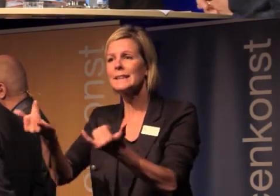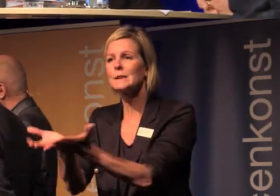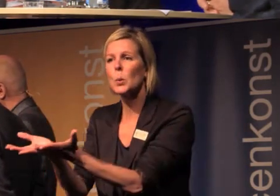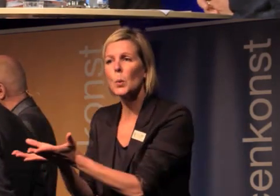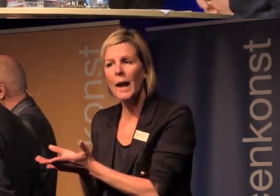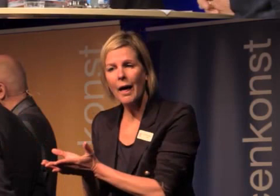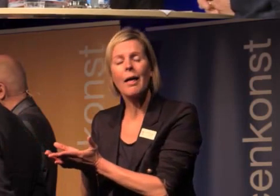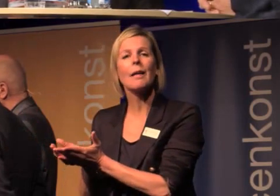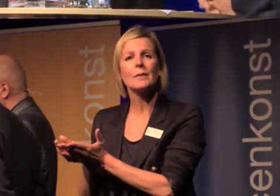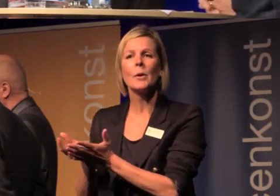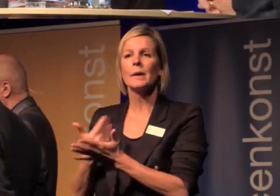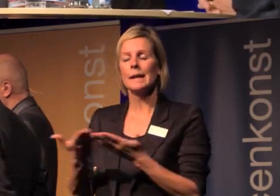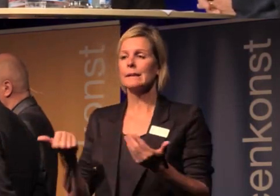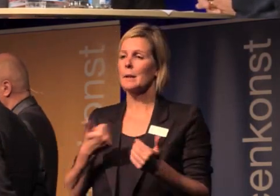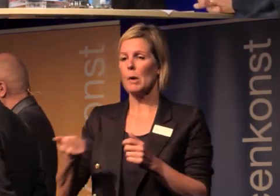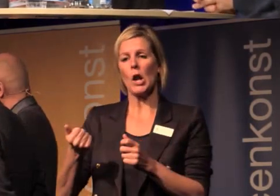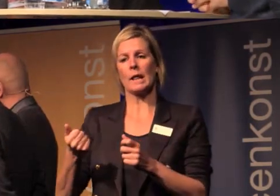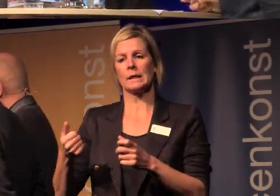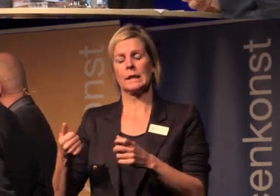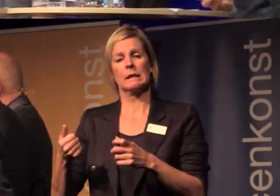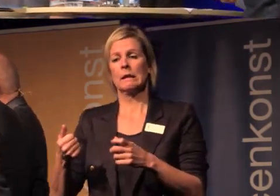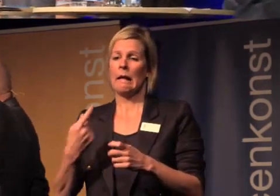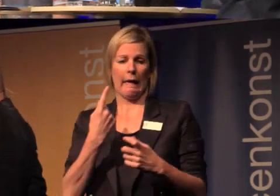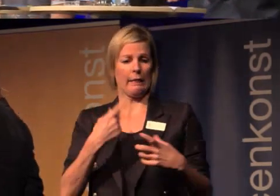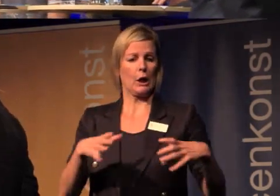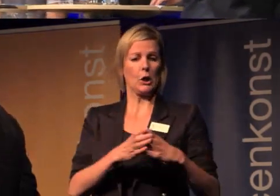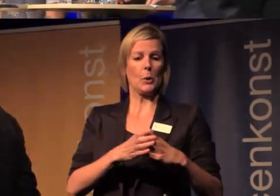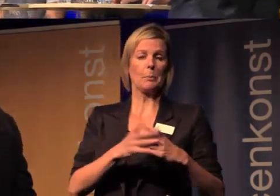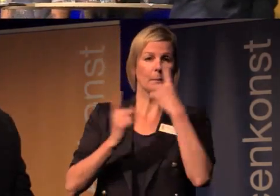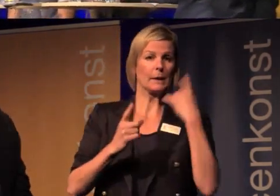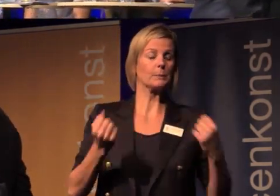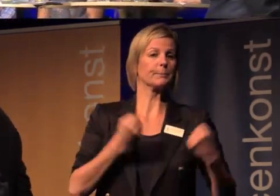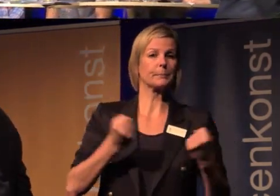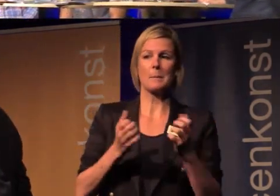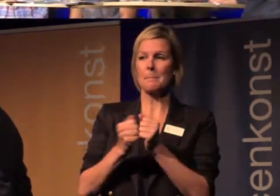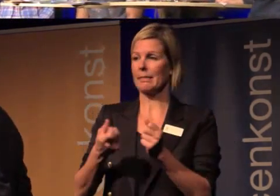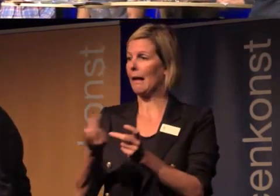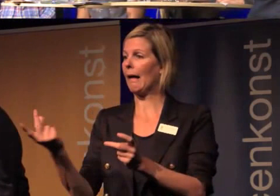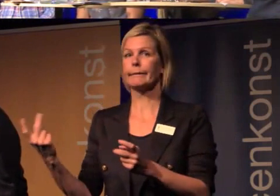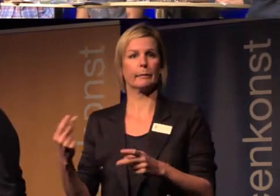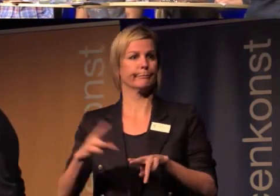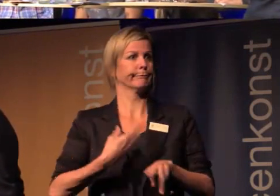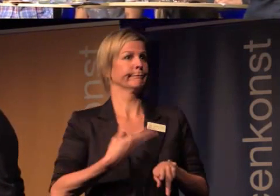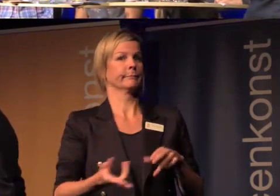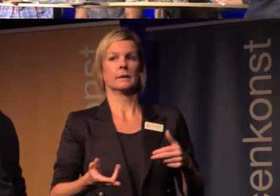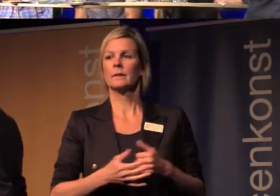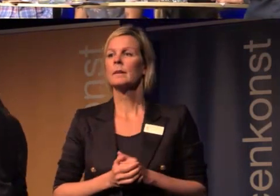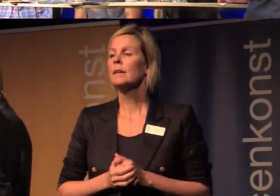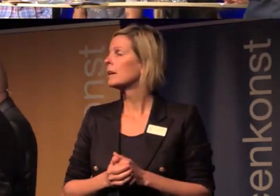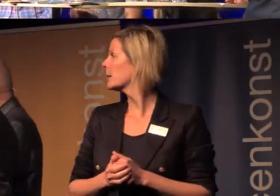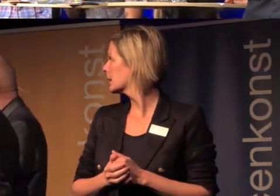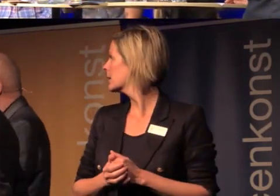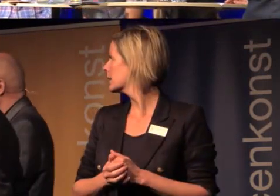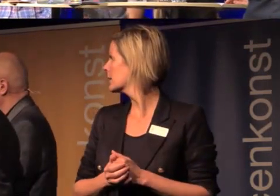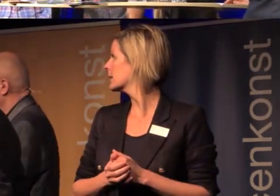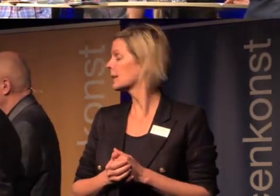som någonting väldigt främmande för en viss klass människor. Tack. Stefan? Ja, den fria kulturen